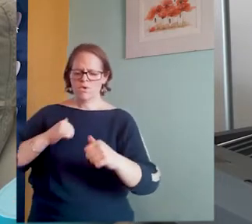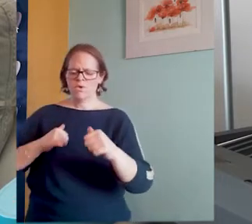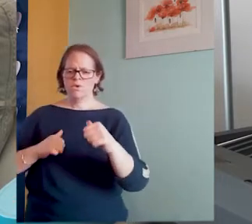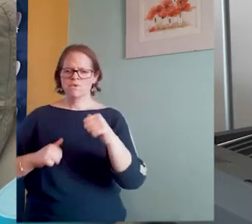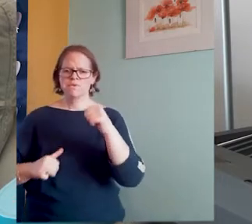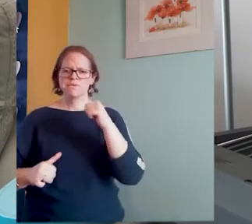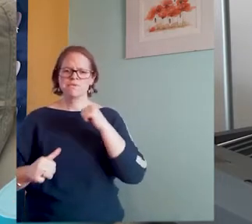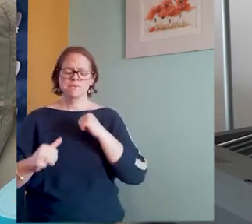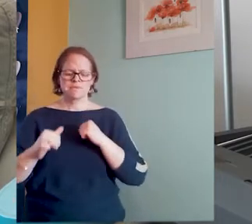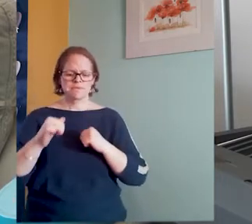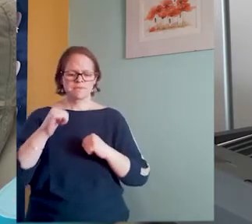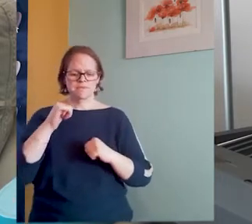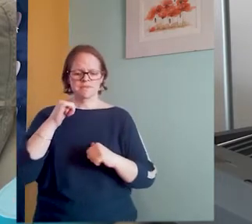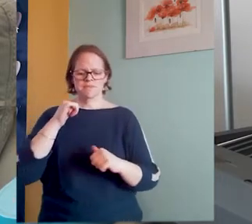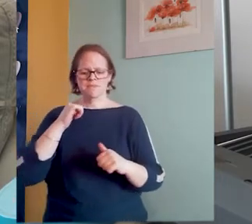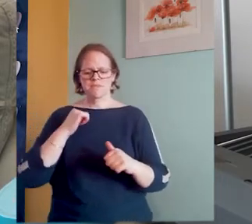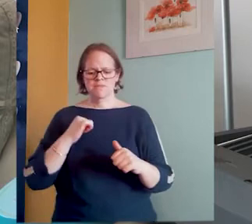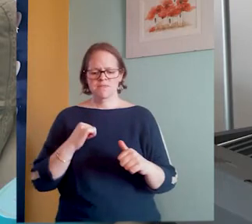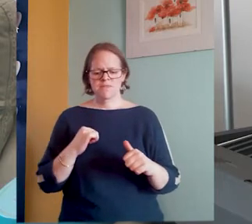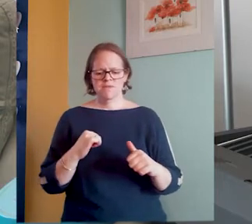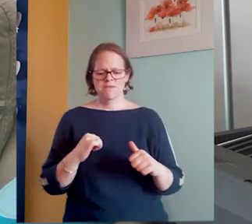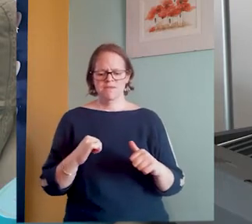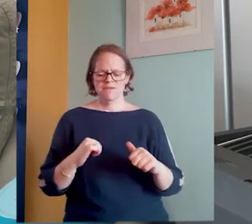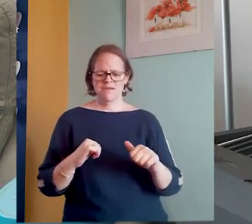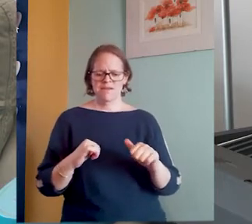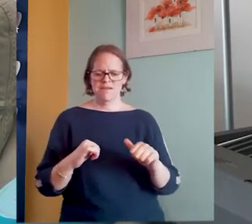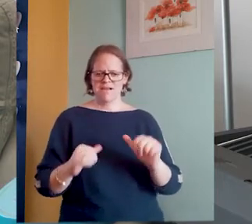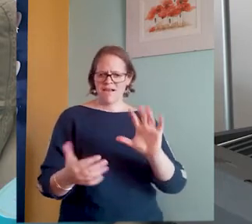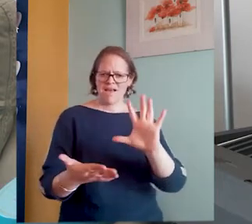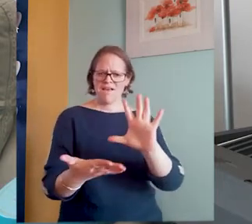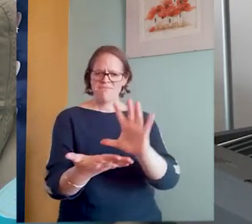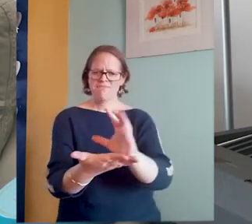La victoire est assurée.